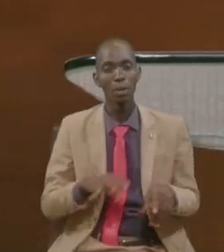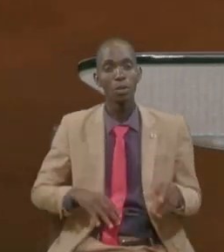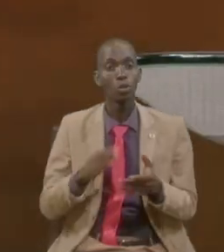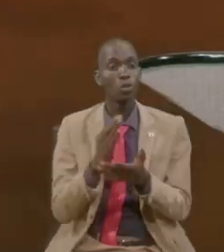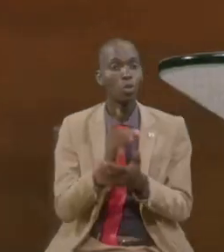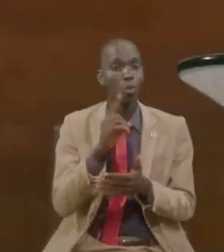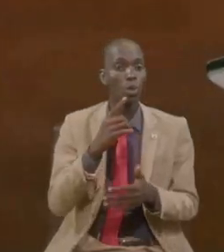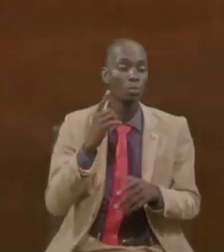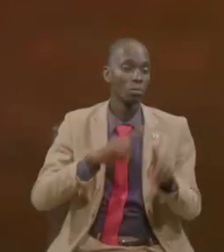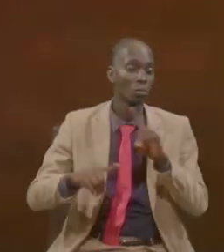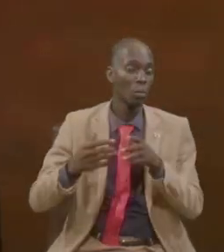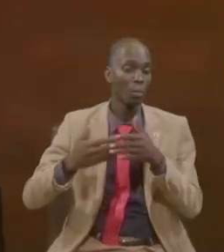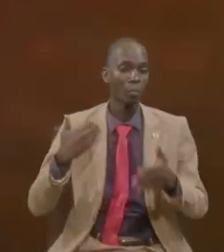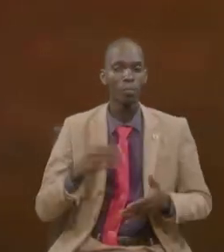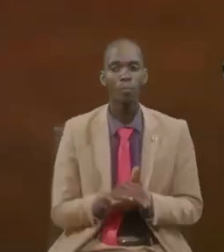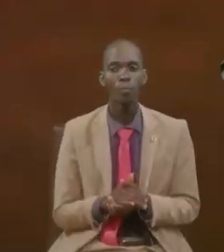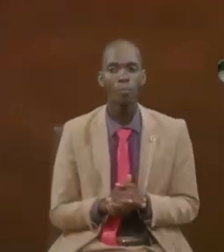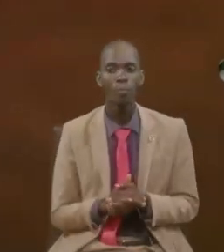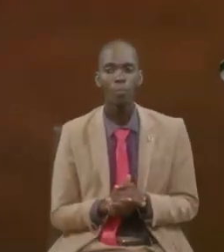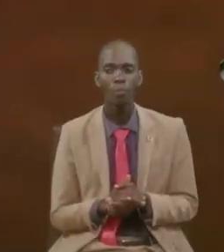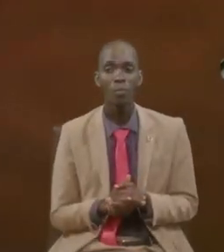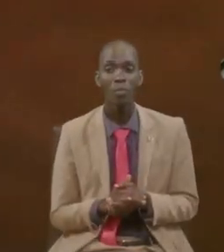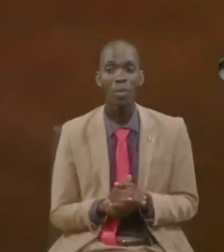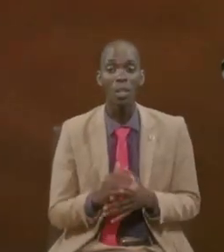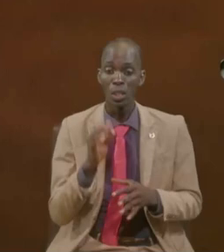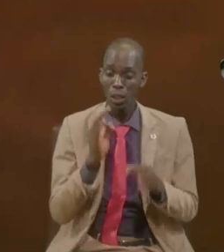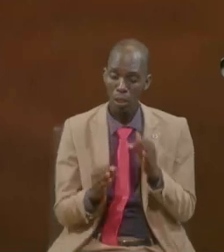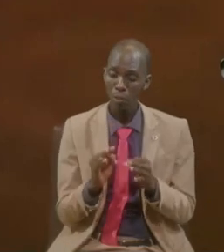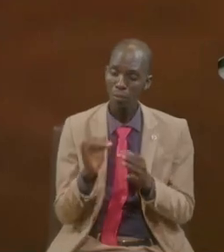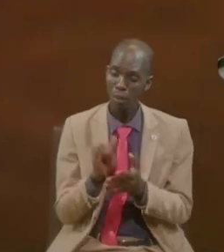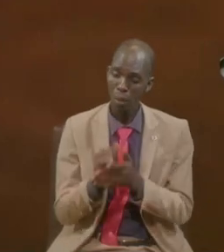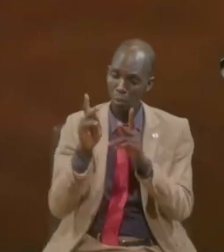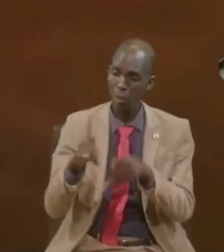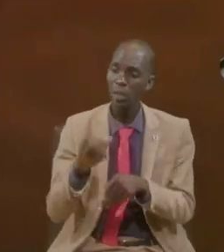comporte de cette manière? Quelqu'un dit, si quelqu'un m'aide,